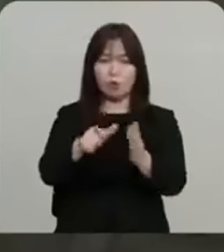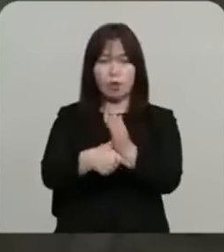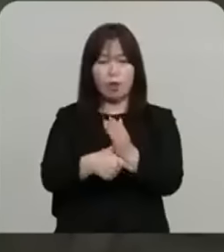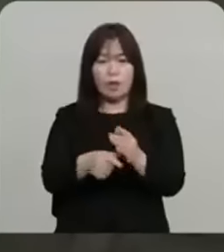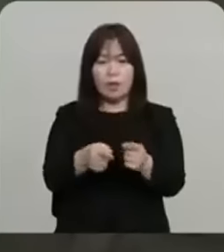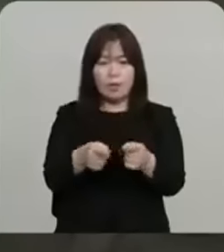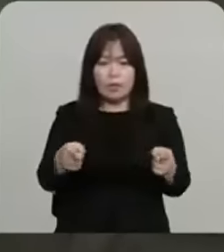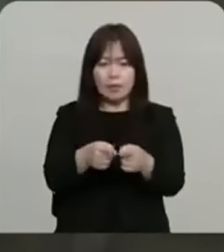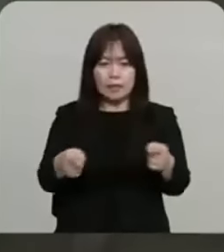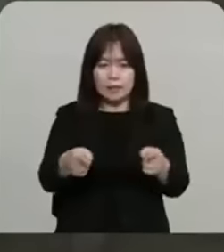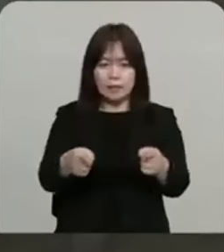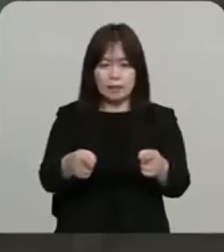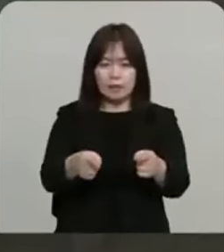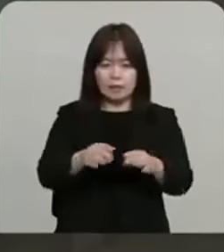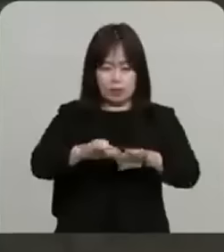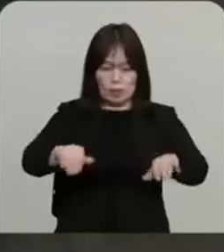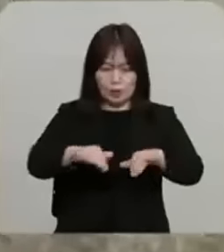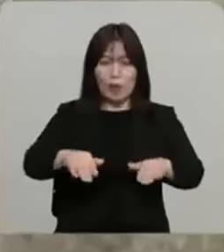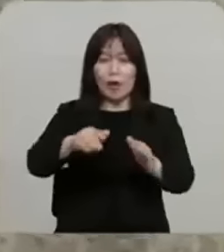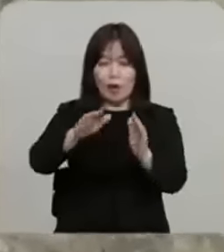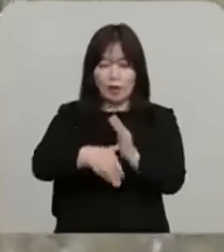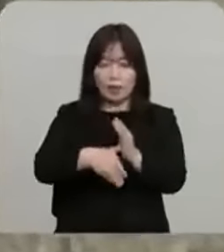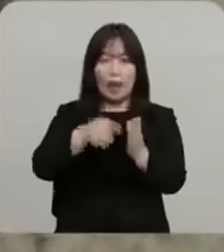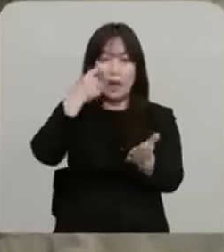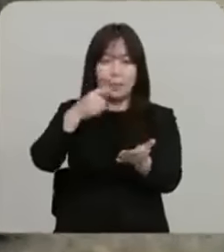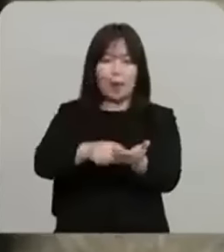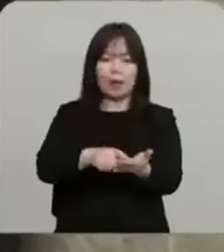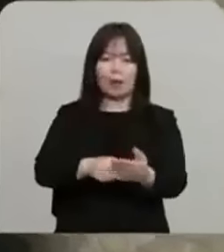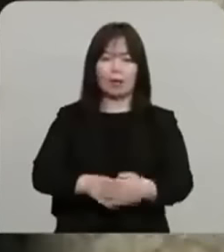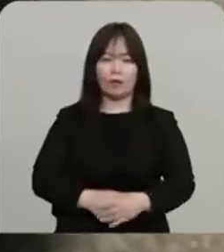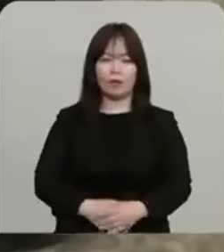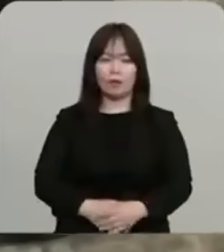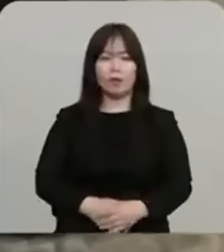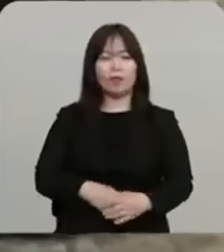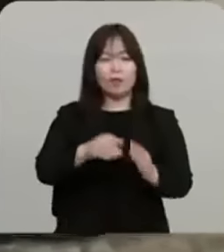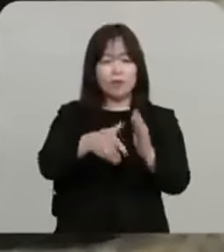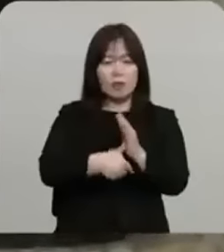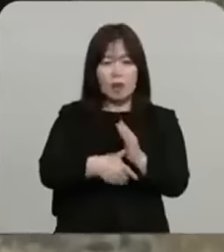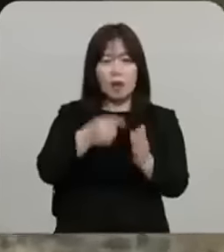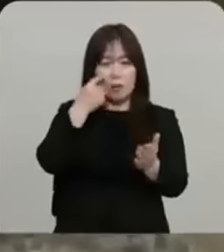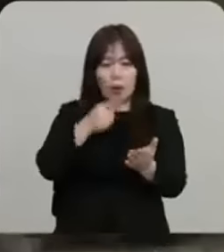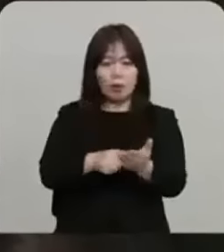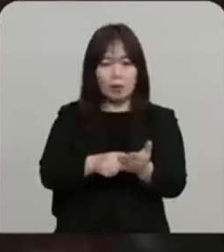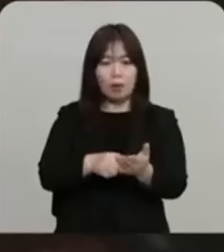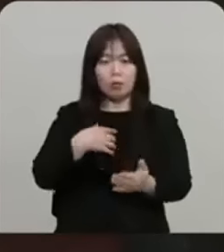1층 심주석을 해체하는 과정에서 발견되었는데요. 이것을